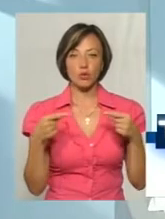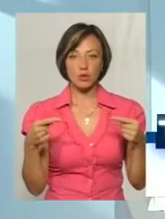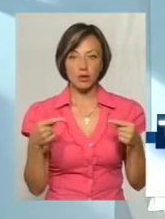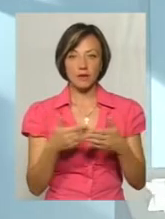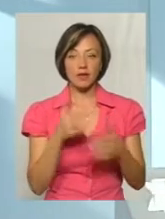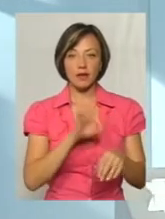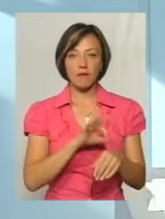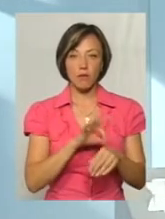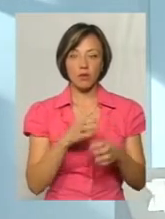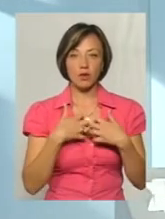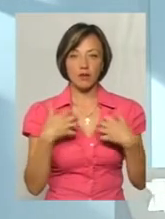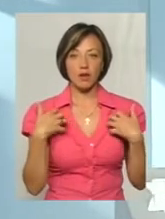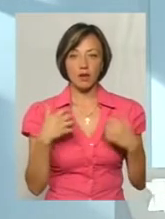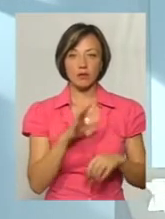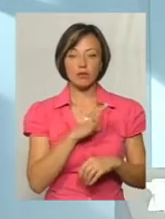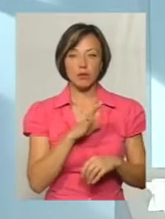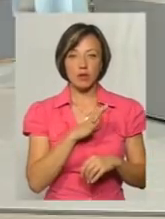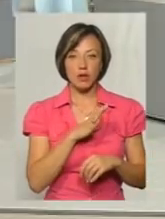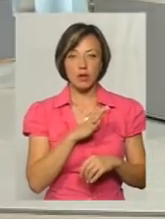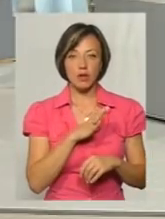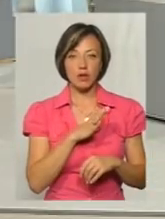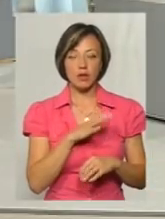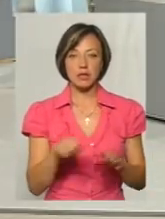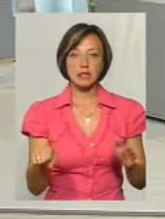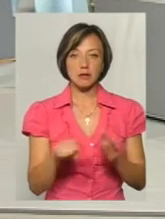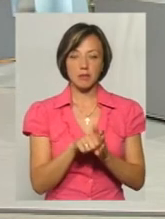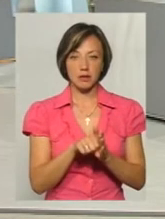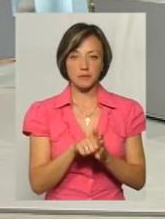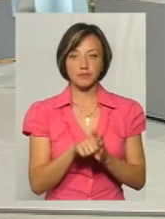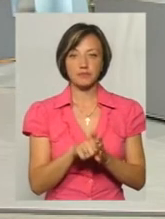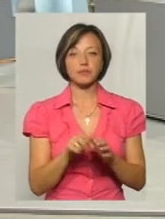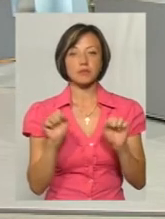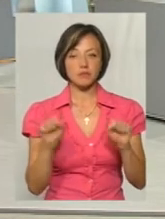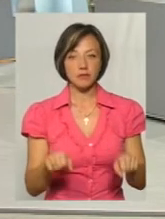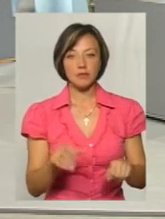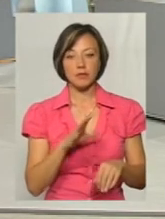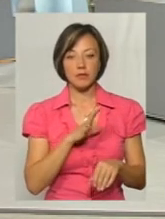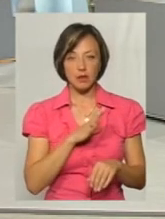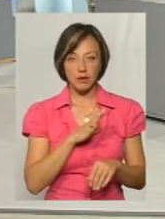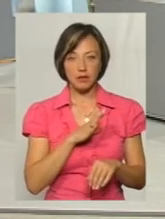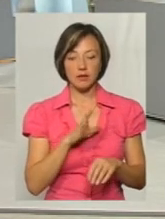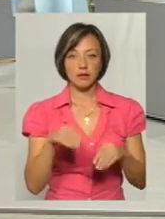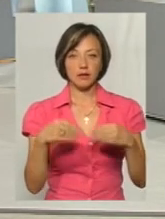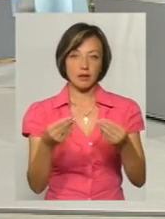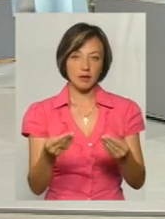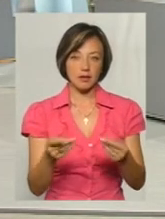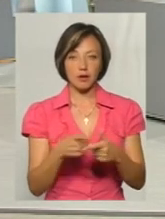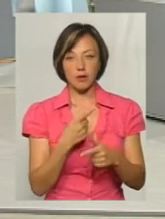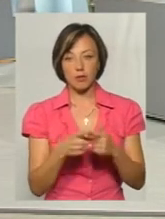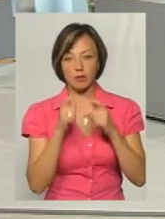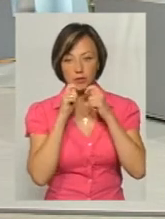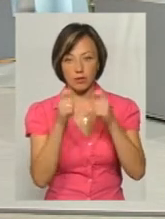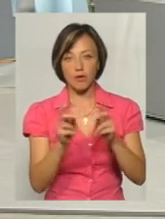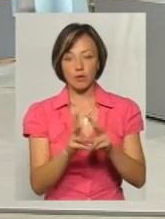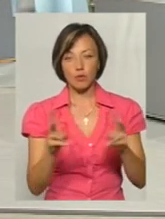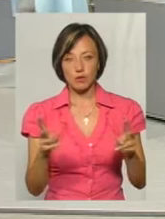хворої тварини, яка була забита, не виключено, що поділившись, чи презентувавши